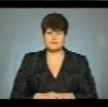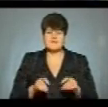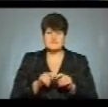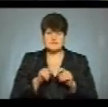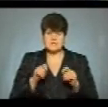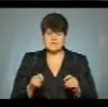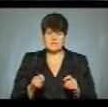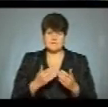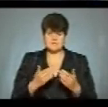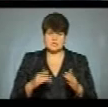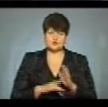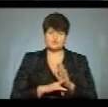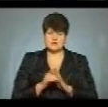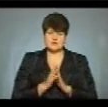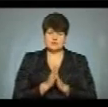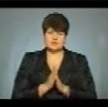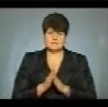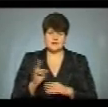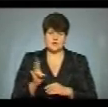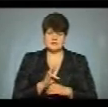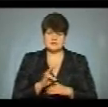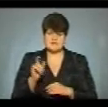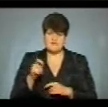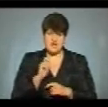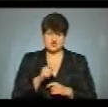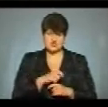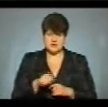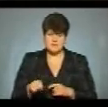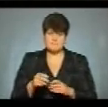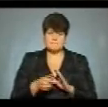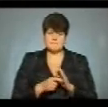Відкриття музею розпочали із молитви і освячення приміщення.